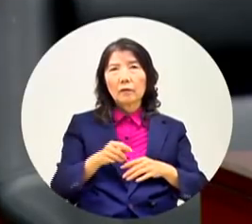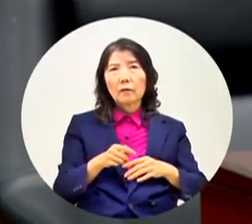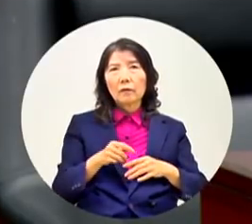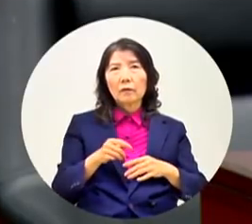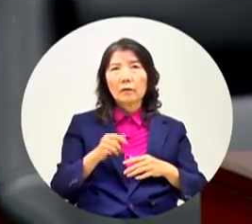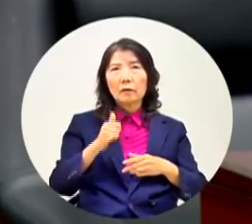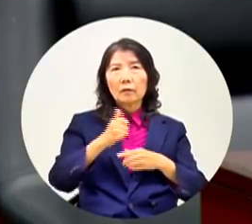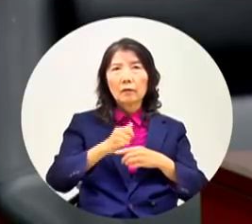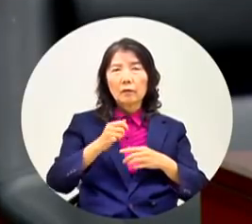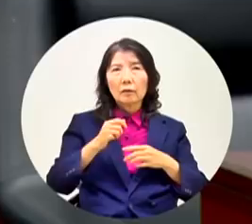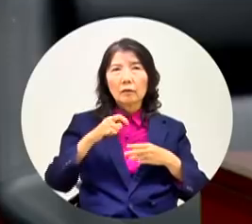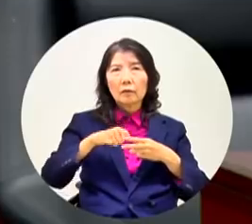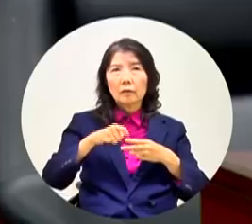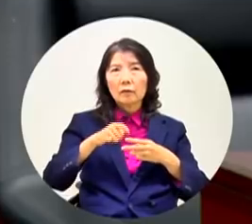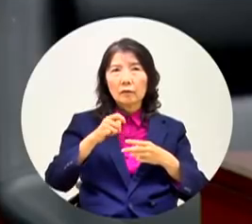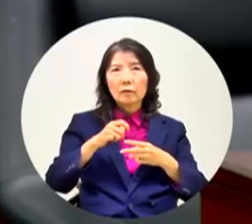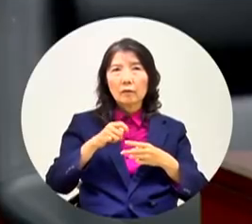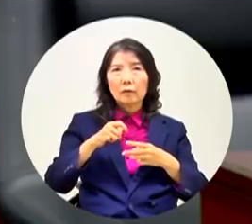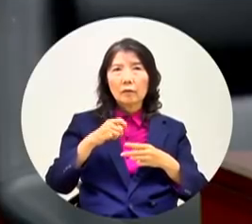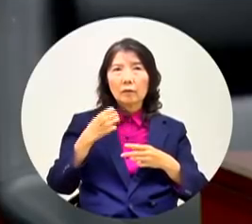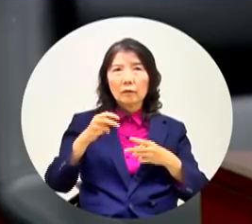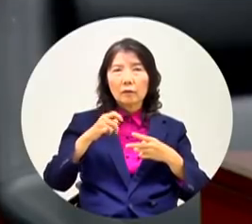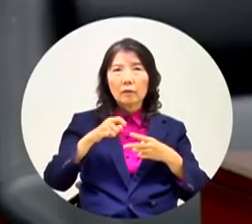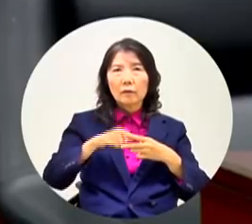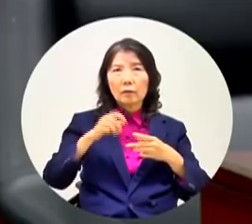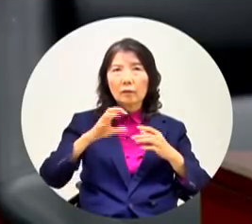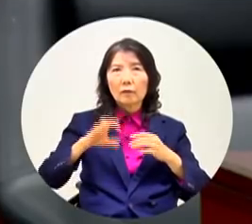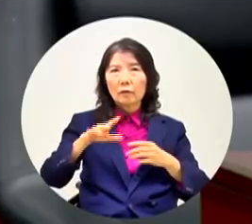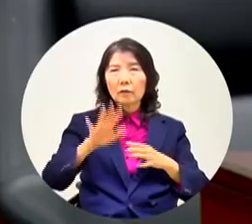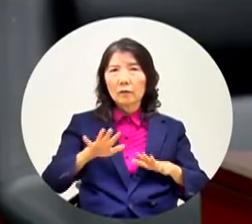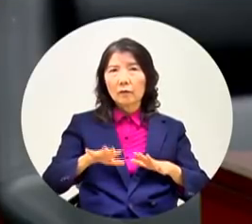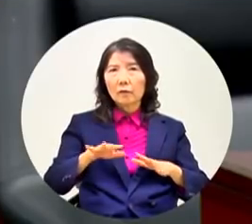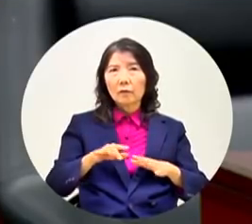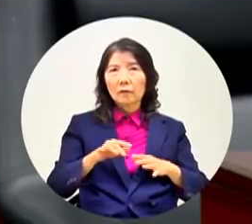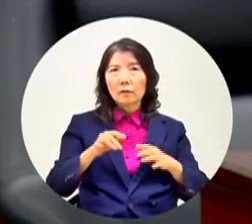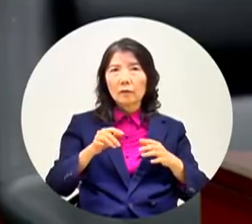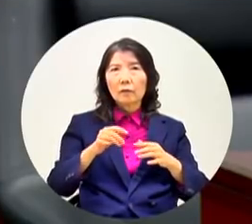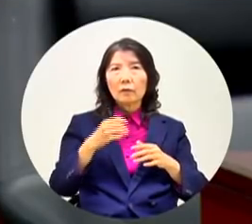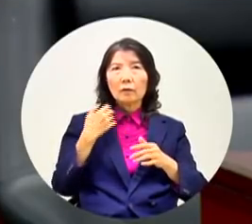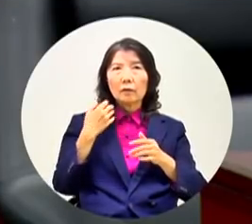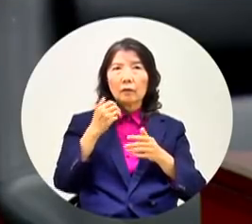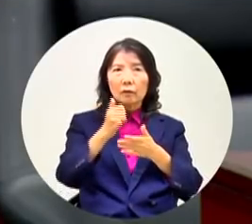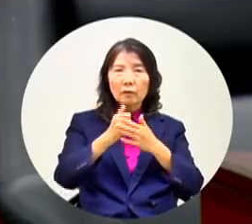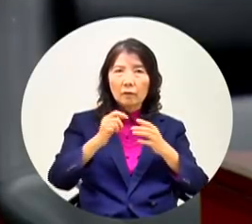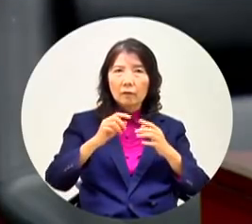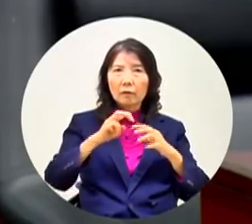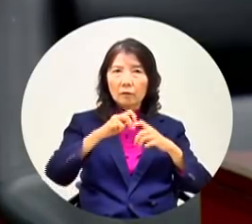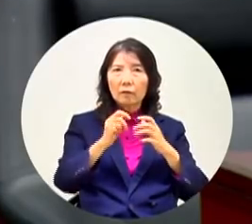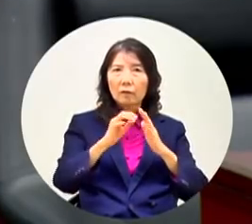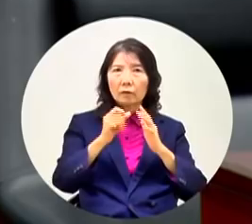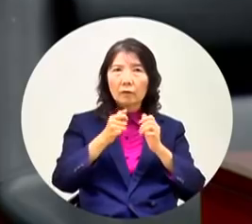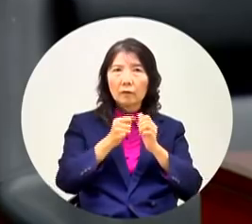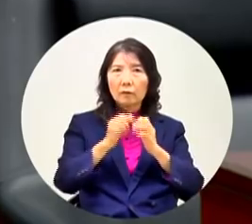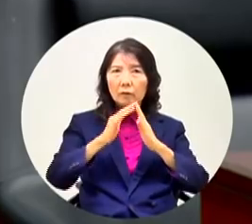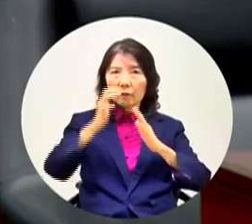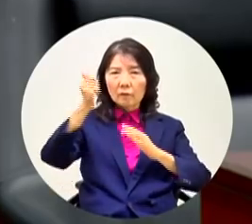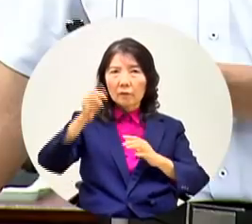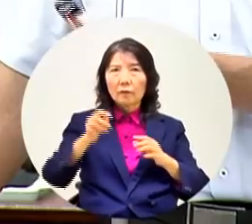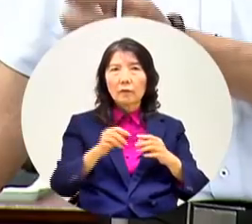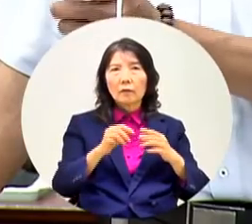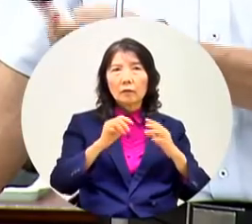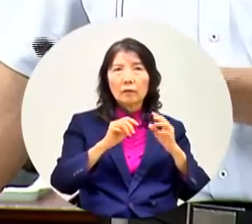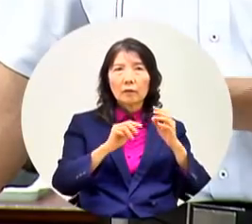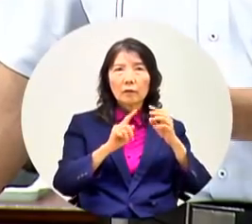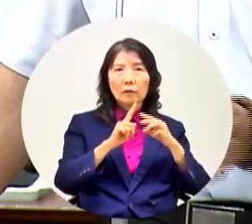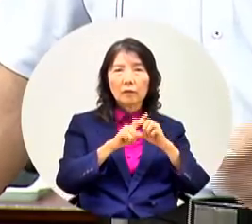还是公务局长？ 谢谢汉中议员，我现在责成李四川副长给你报告一下。好，我们怎么做这个计划？中仑一路、三路跟五路，好不